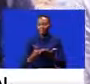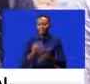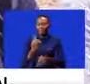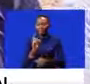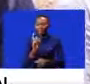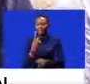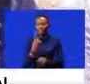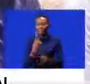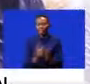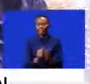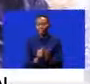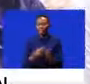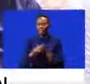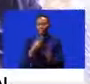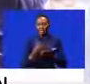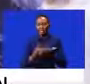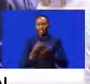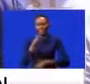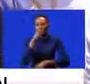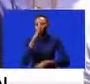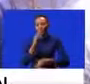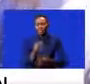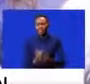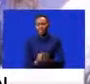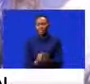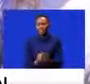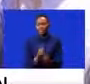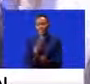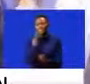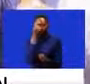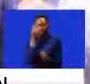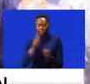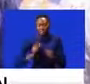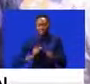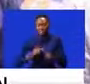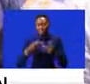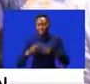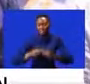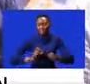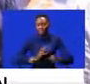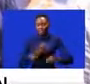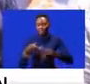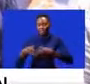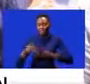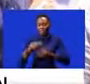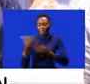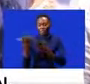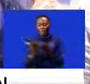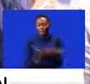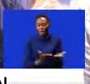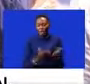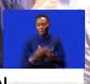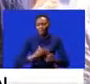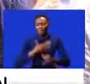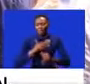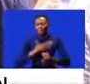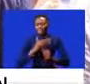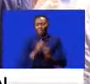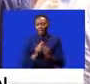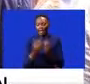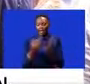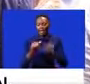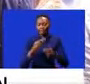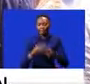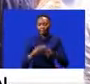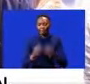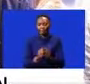Mokwongo agone Nyasaye erokamano nikech omiyowa thuolo mar rwako welo e dala ka. Nyinga en Mrs. Odhiambo